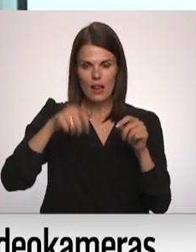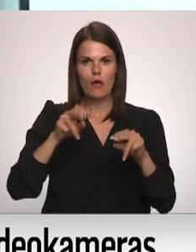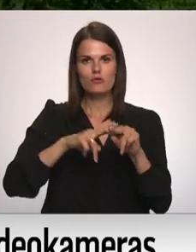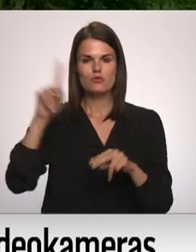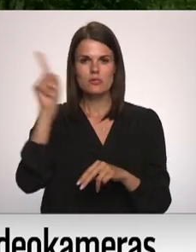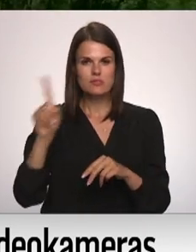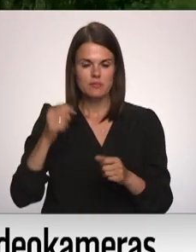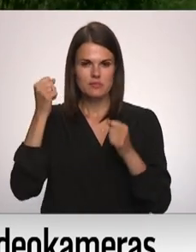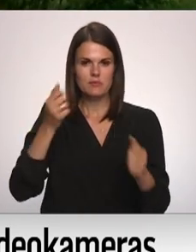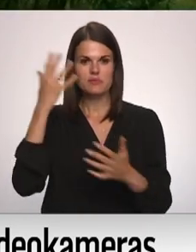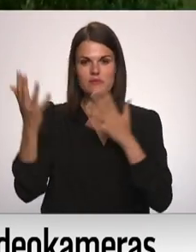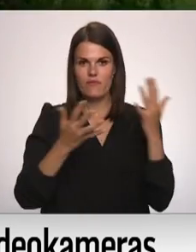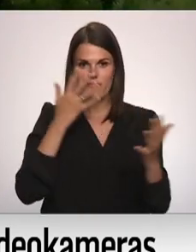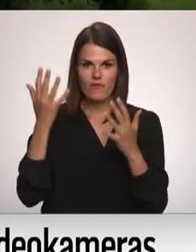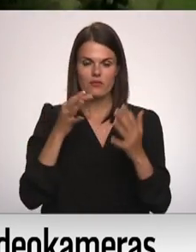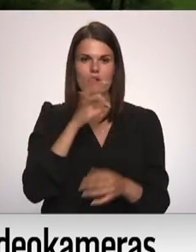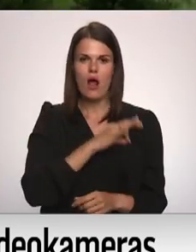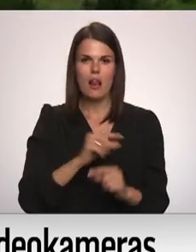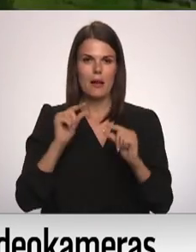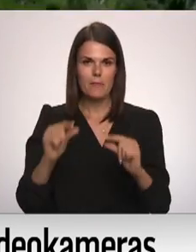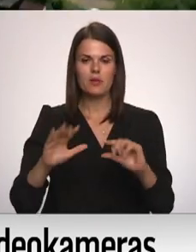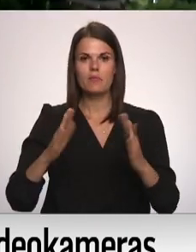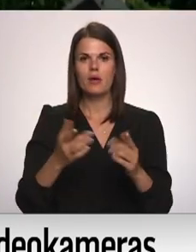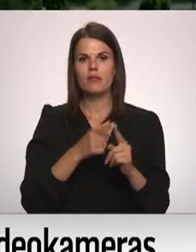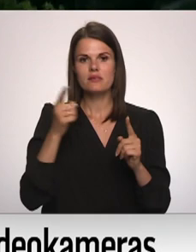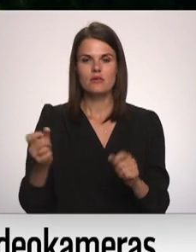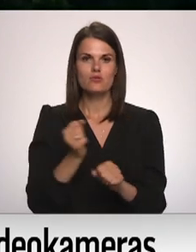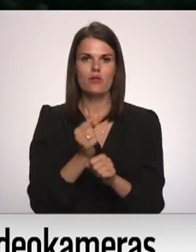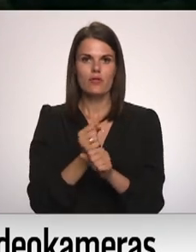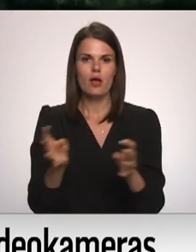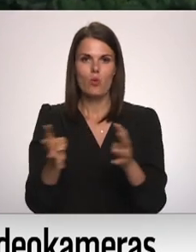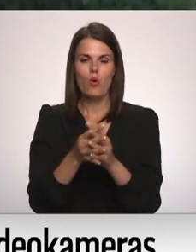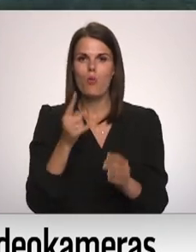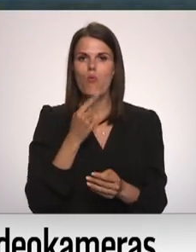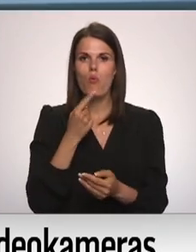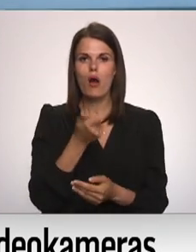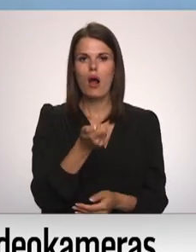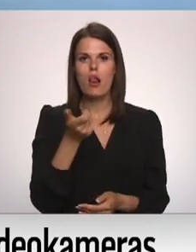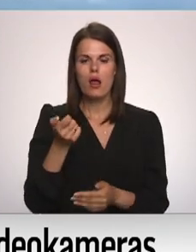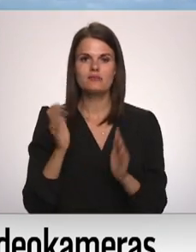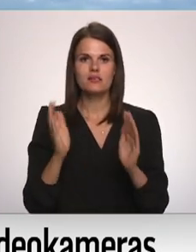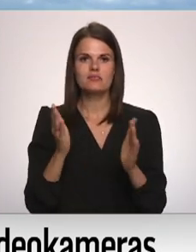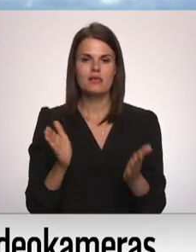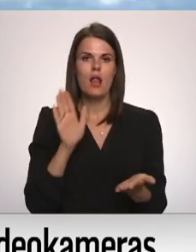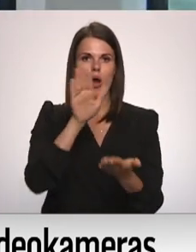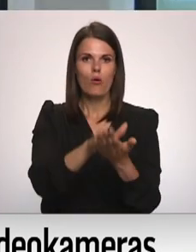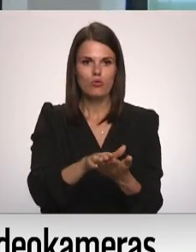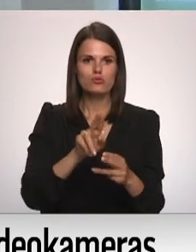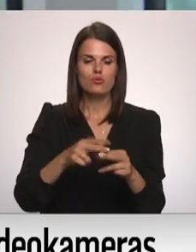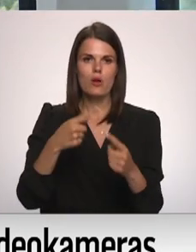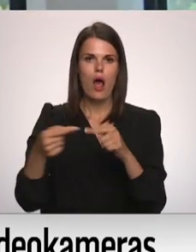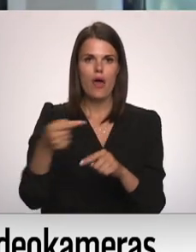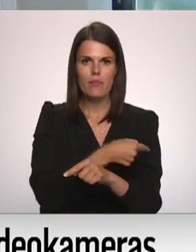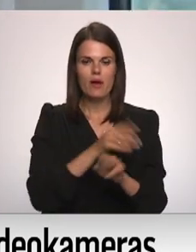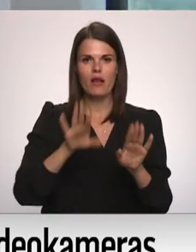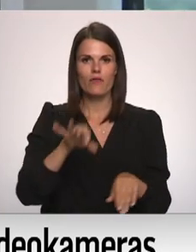sekundē. Andris neslēpi, alga ir minimālā, bet sezonā darbu apvieno ar ogu lasīšanu gan ceļā uz torni, gan atpakaļ. Par tām